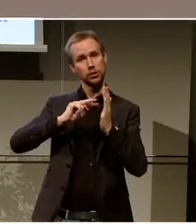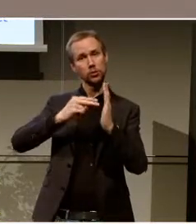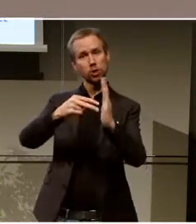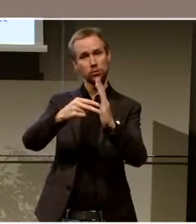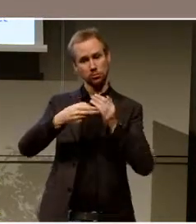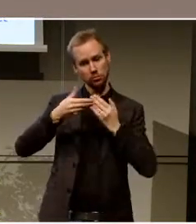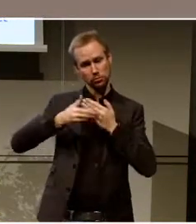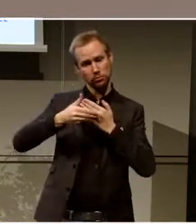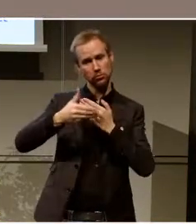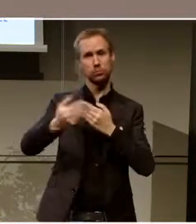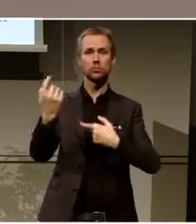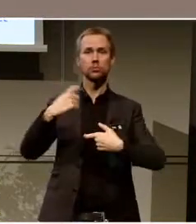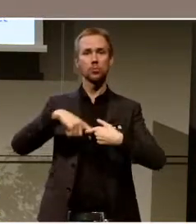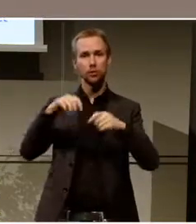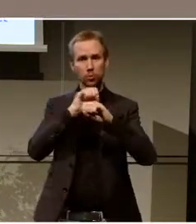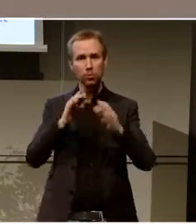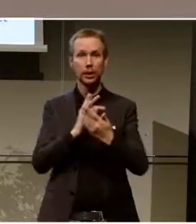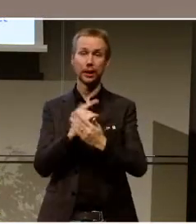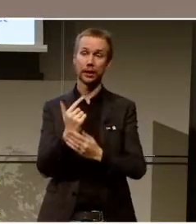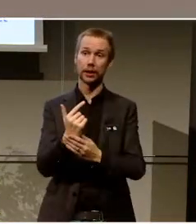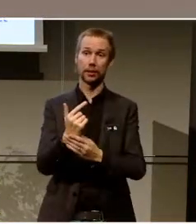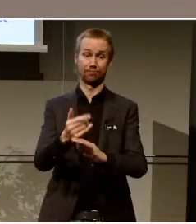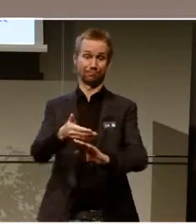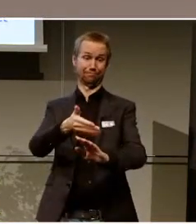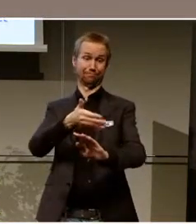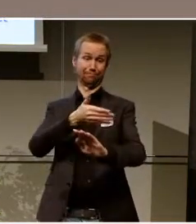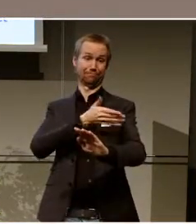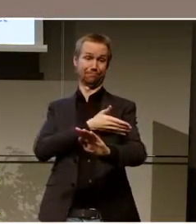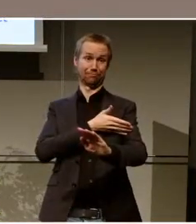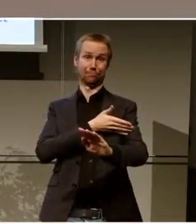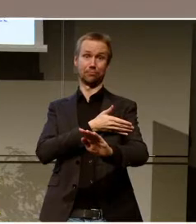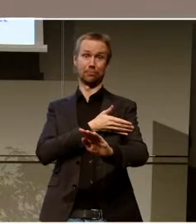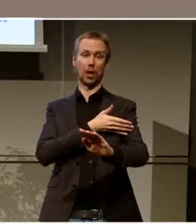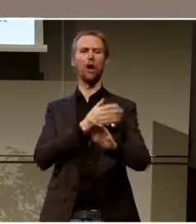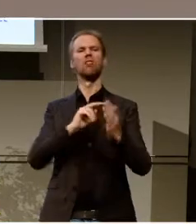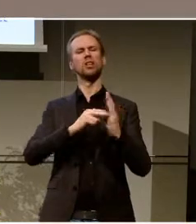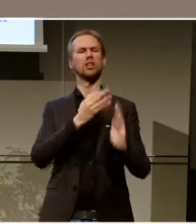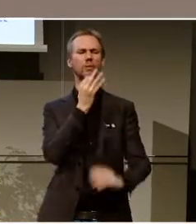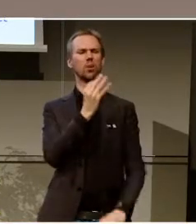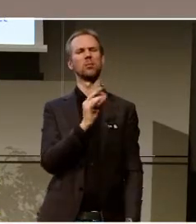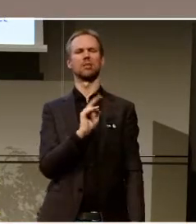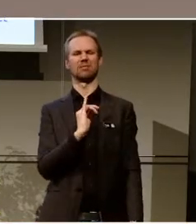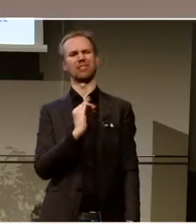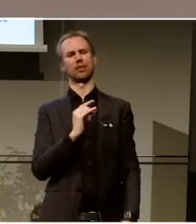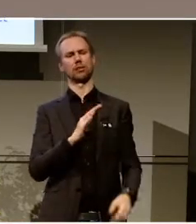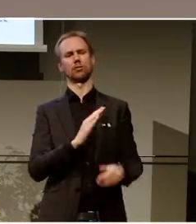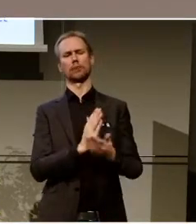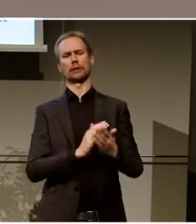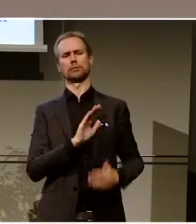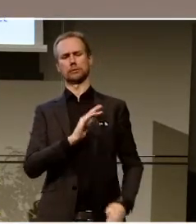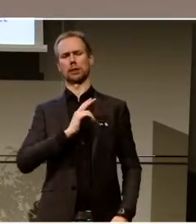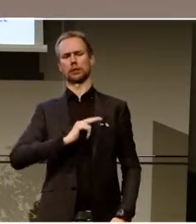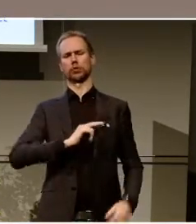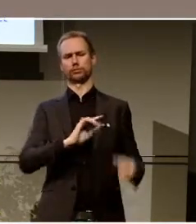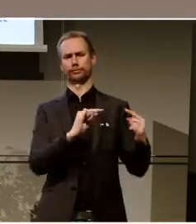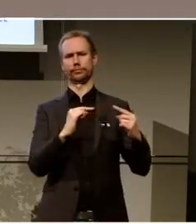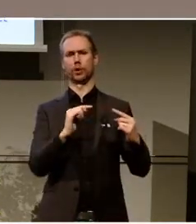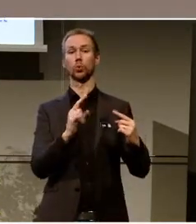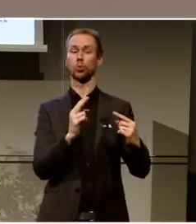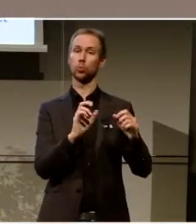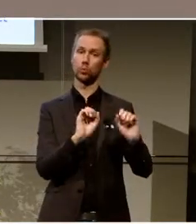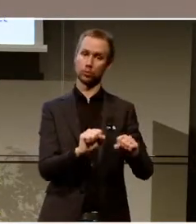informationssäkerhet. Från att ha varit en teknikfråga som IT-avdelningarna i princip har jobbat med, måste det flyttas över och